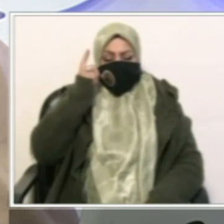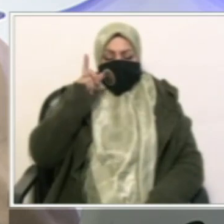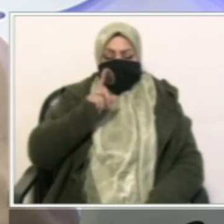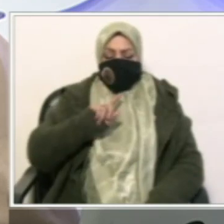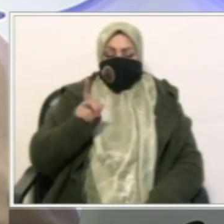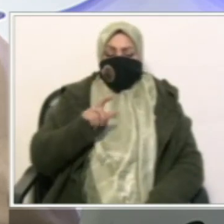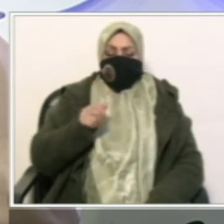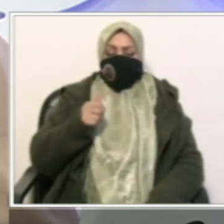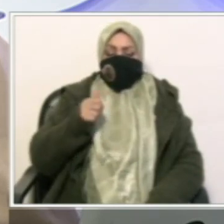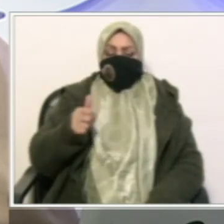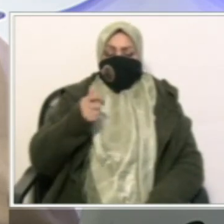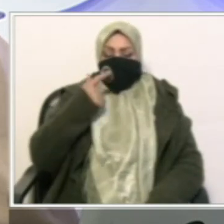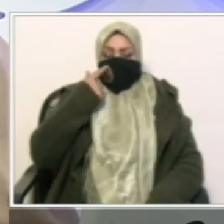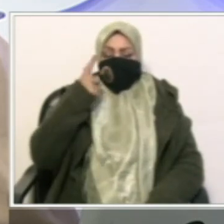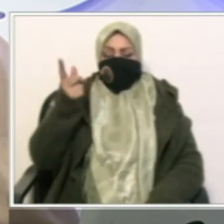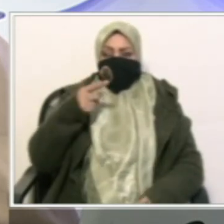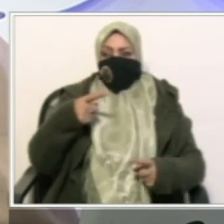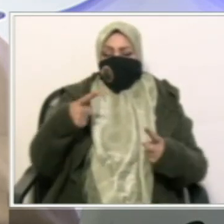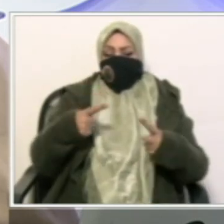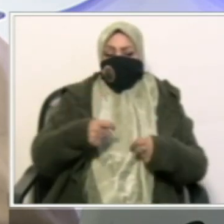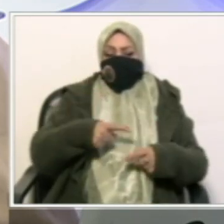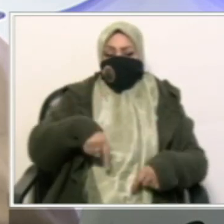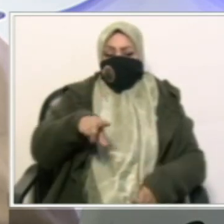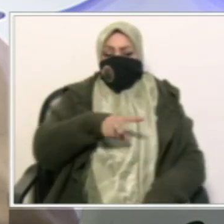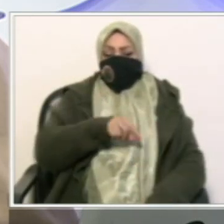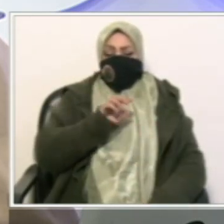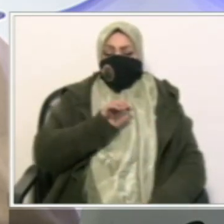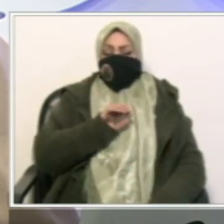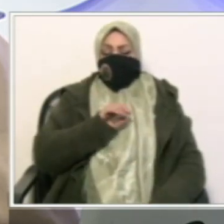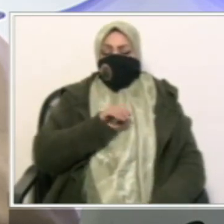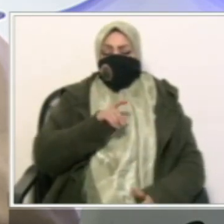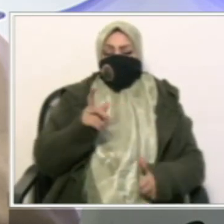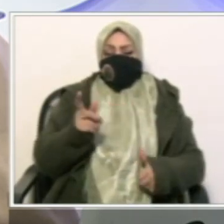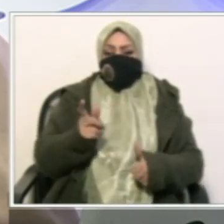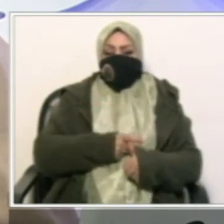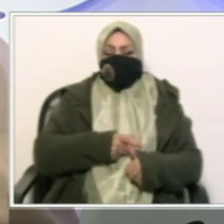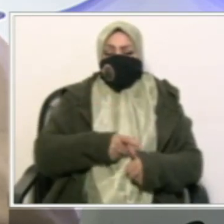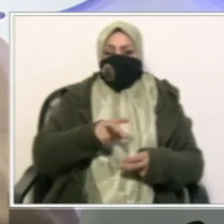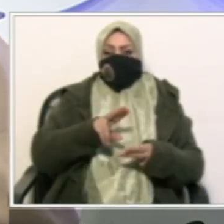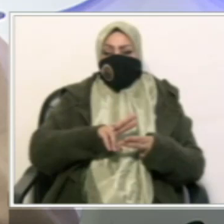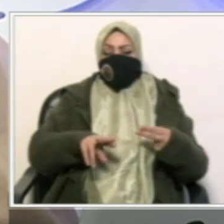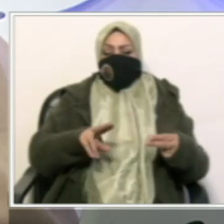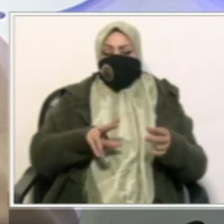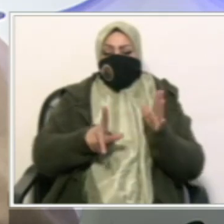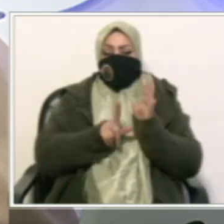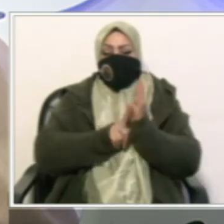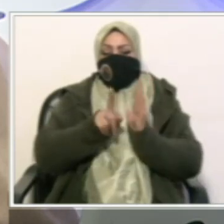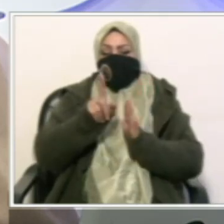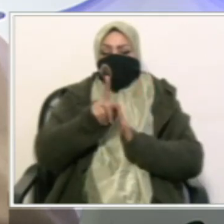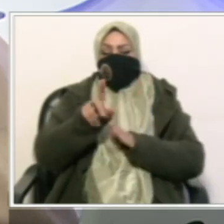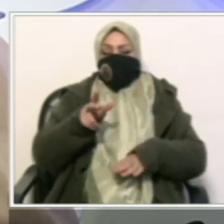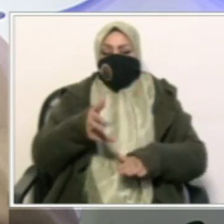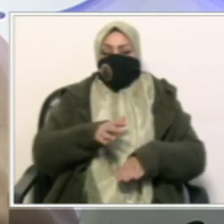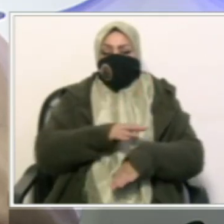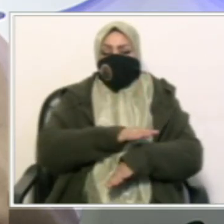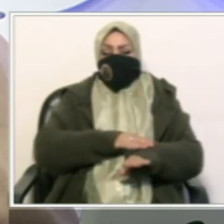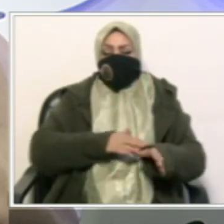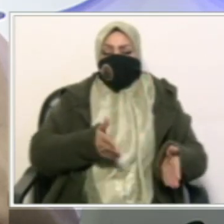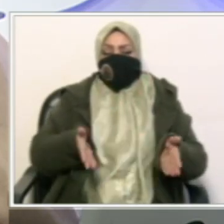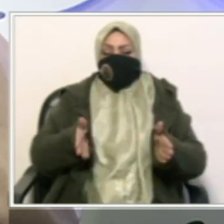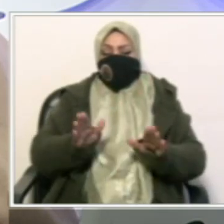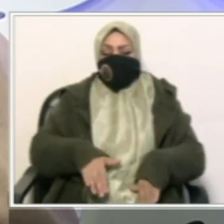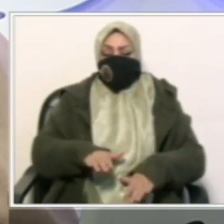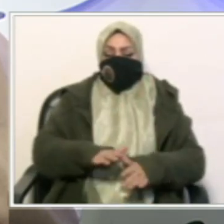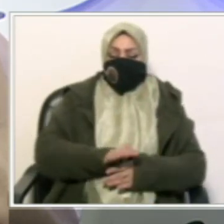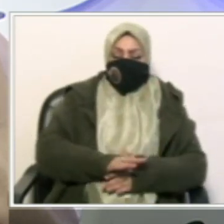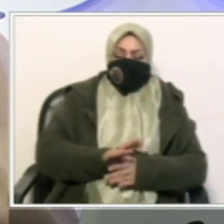يناورونها. ولكن نصيحتي لأهل البرلمان وأهل المجلس الدولة، أنتم ستسألون عن هذا الوطن وعن هذا الدين